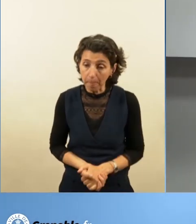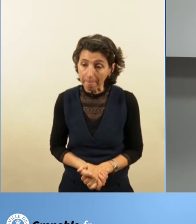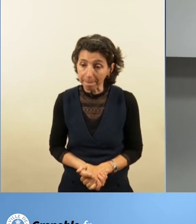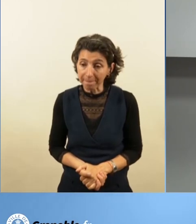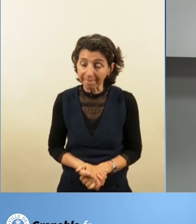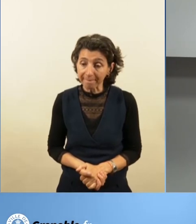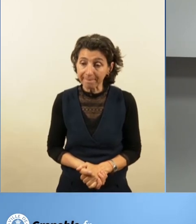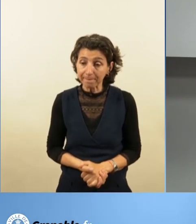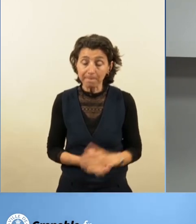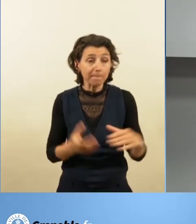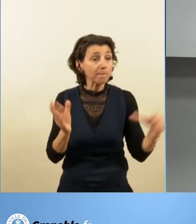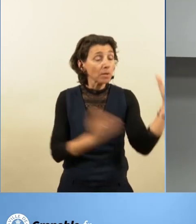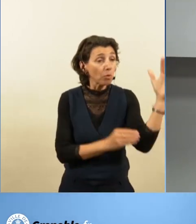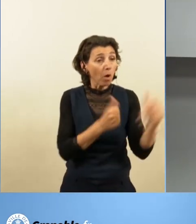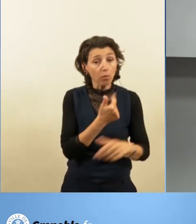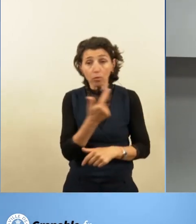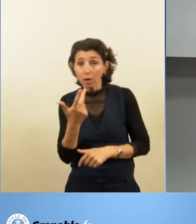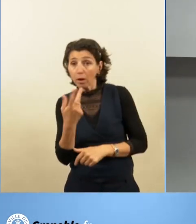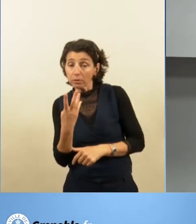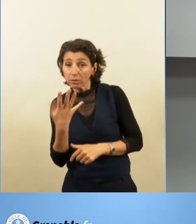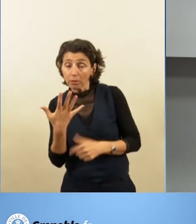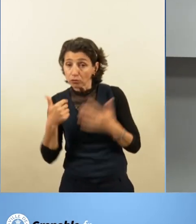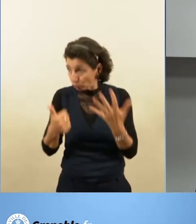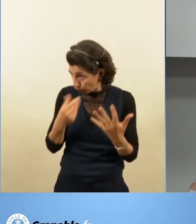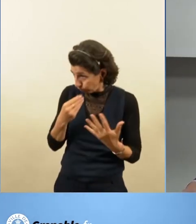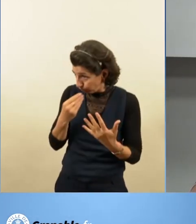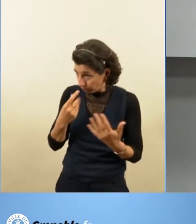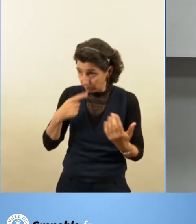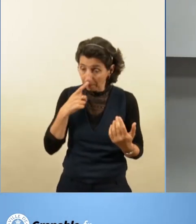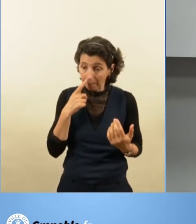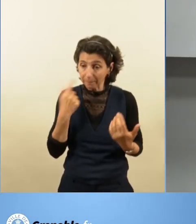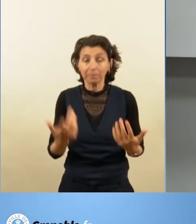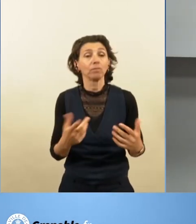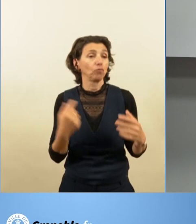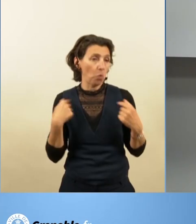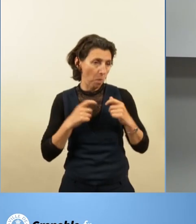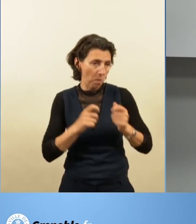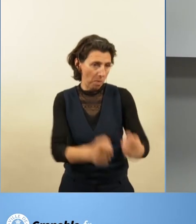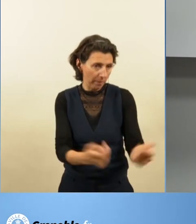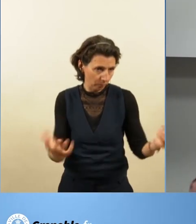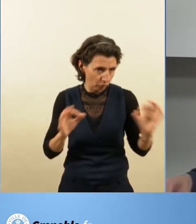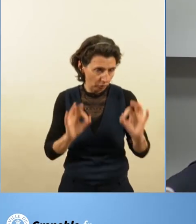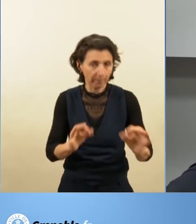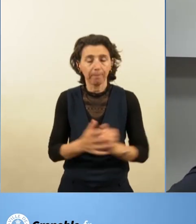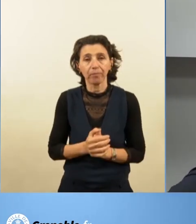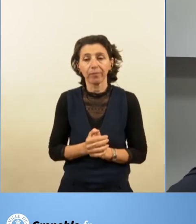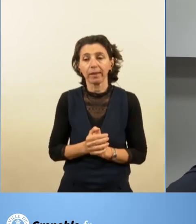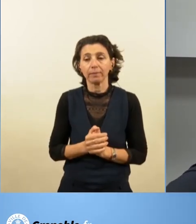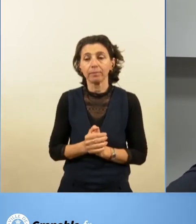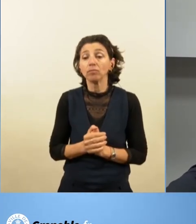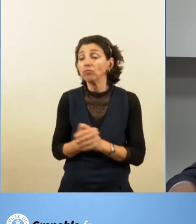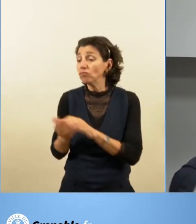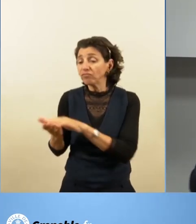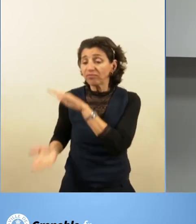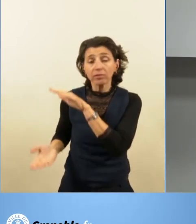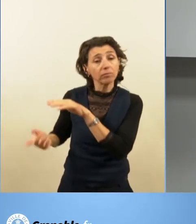amendement 1 2 3 4 5 6 ça marche aussi d'accord donc on va faire cette numérotation là le reste ça va être dans la liasse peut-être de